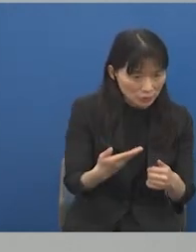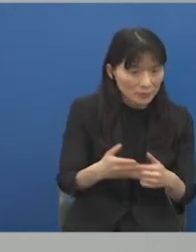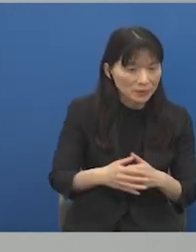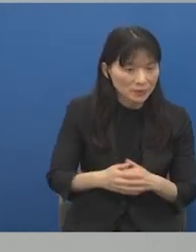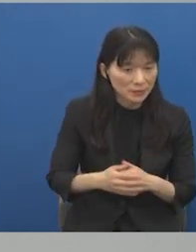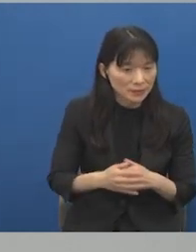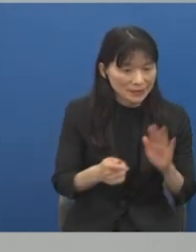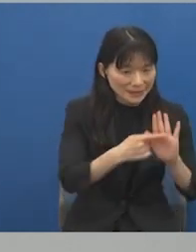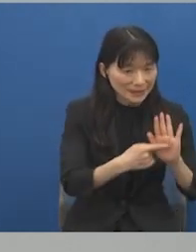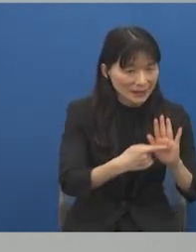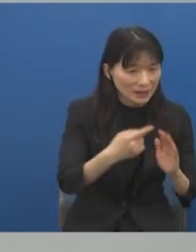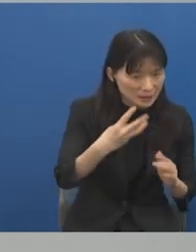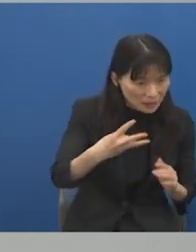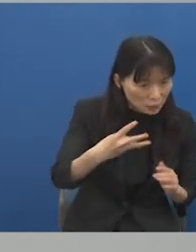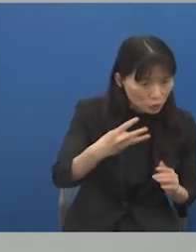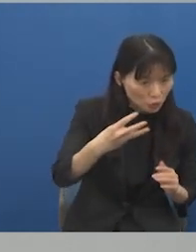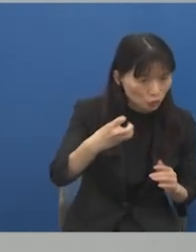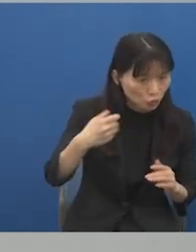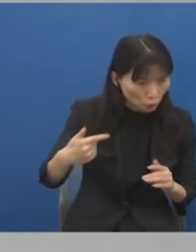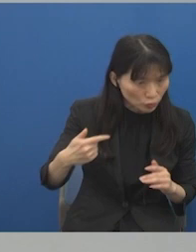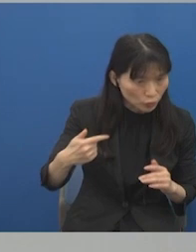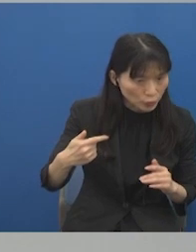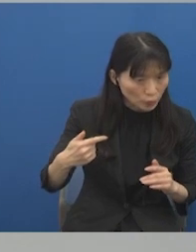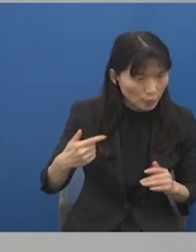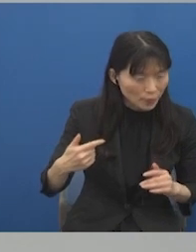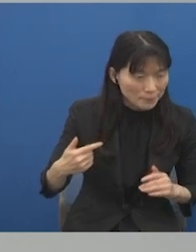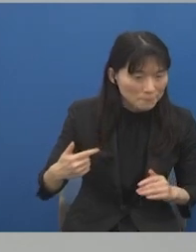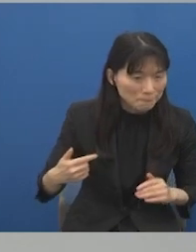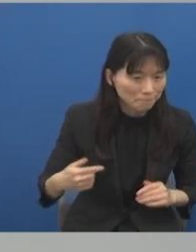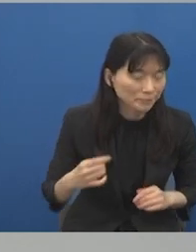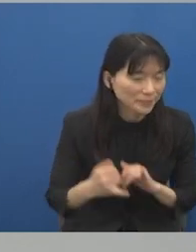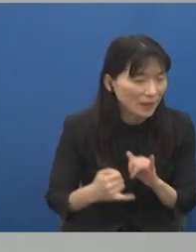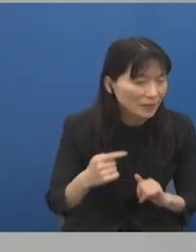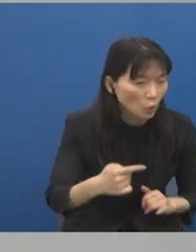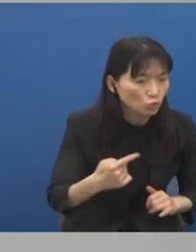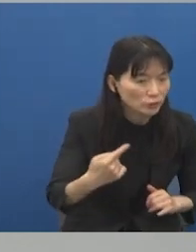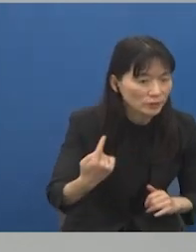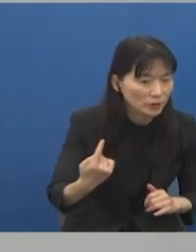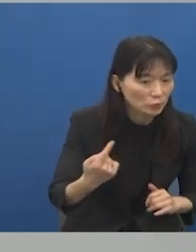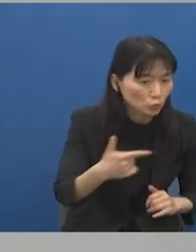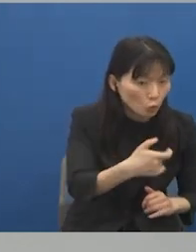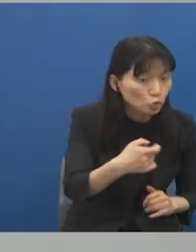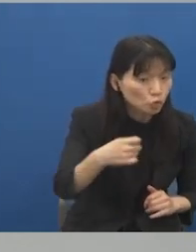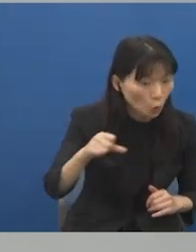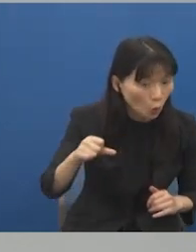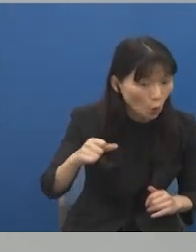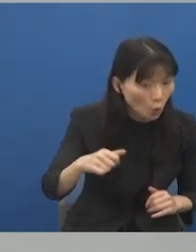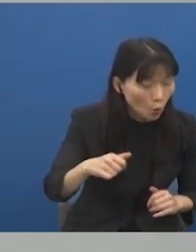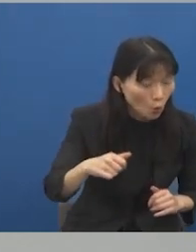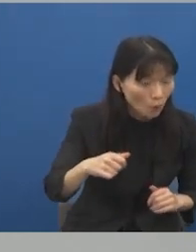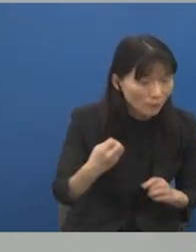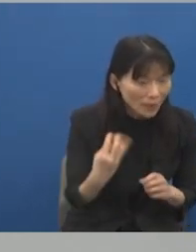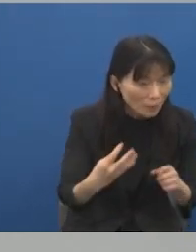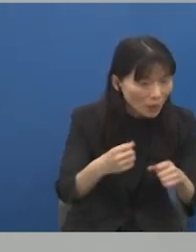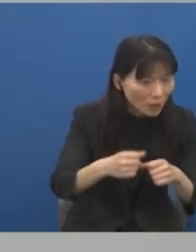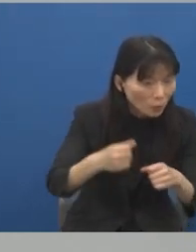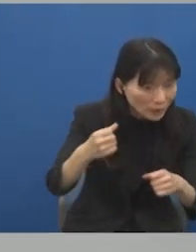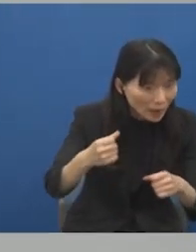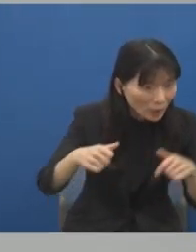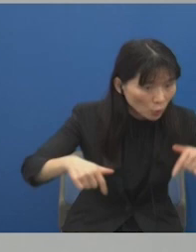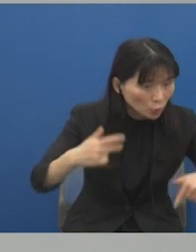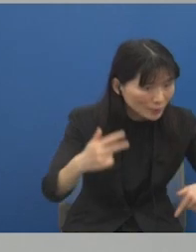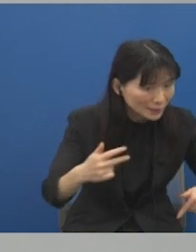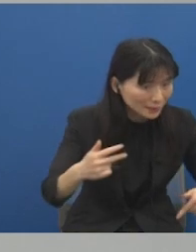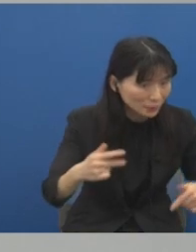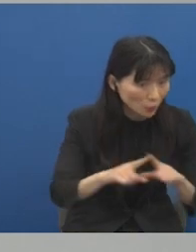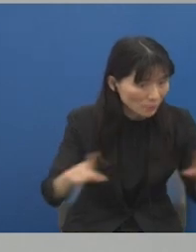日程第36、議題156号ないし、議題160号、令和5年度、京都市一般